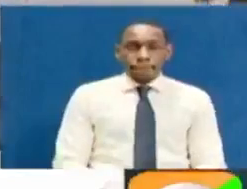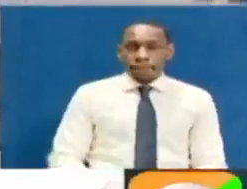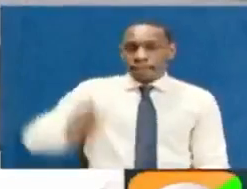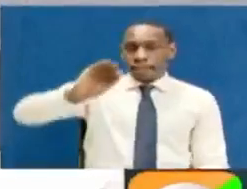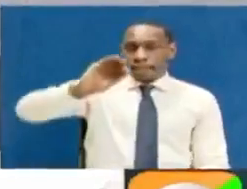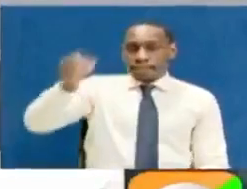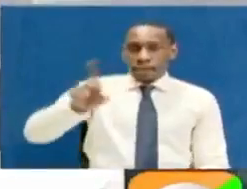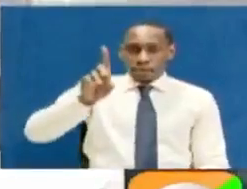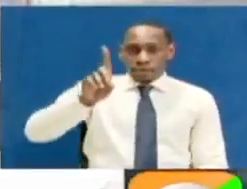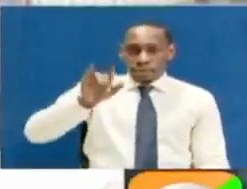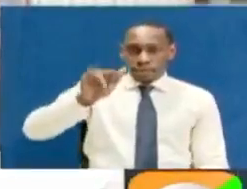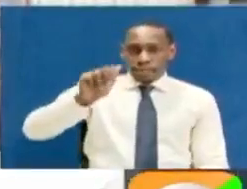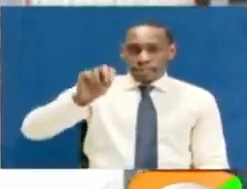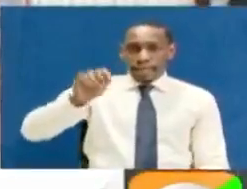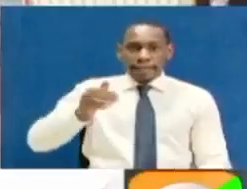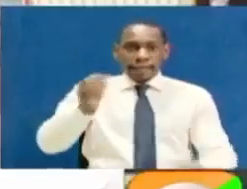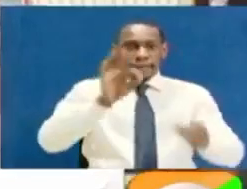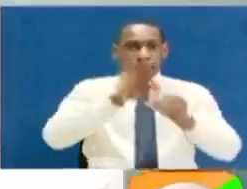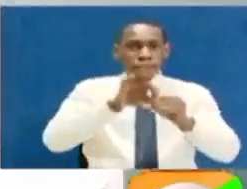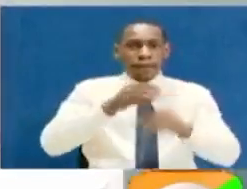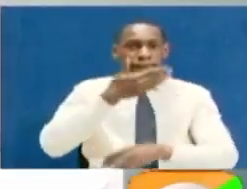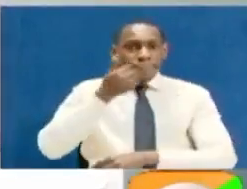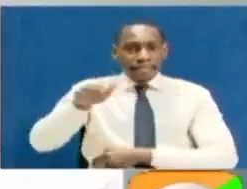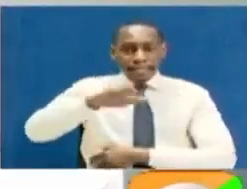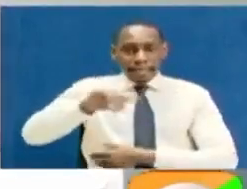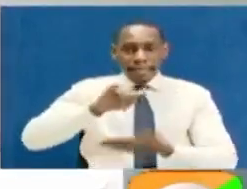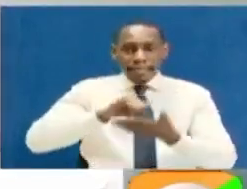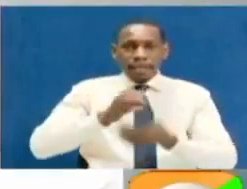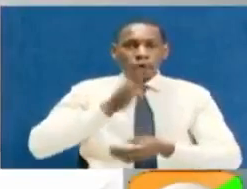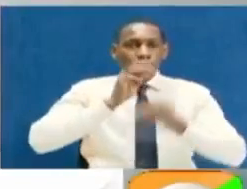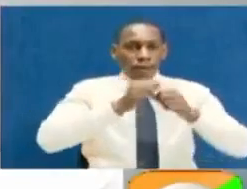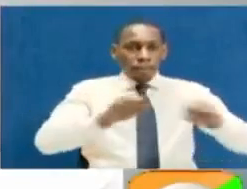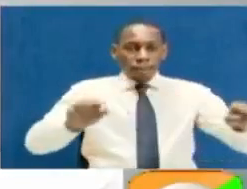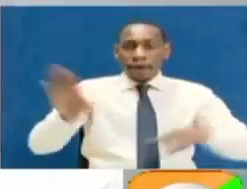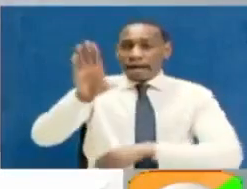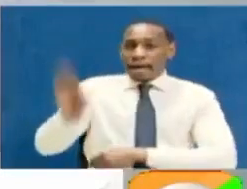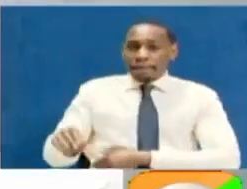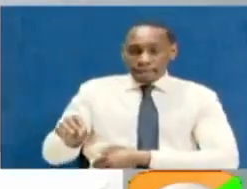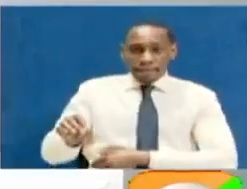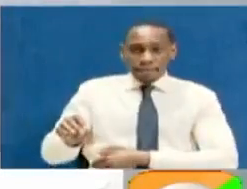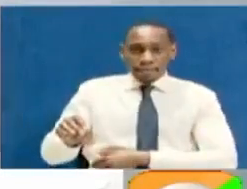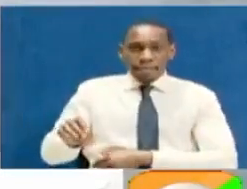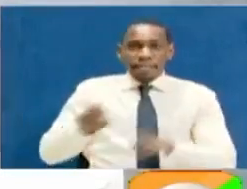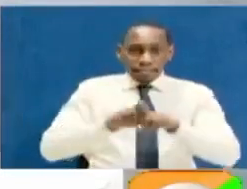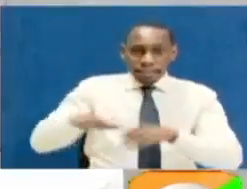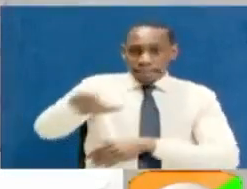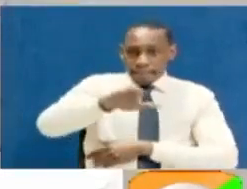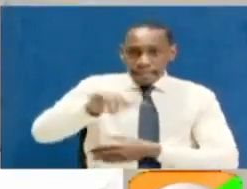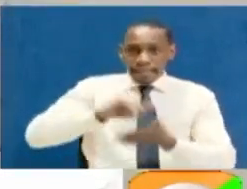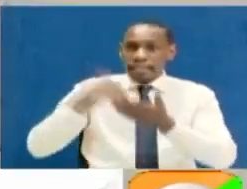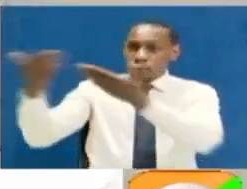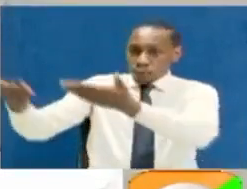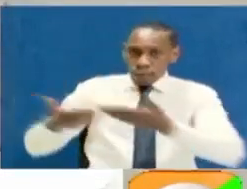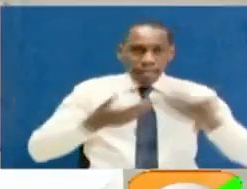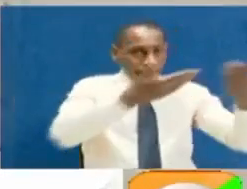Mji wa Diani umechaguliwa mara tano mfululizo kama eneo lililo na fukwe za bahari bora zaidi barani Afrika, eneo hili likiwa